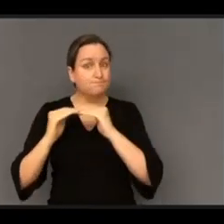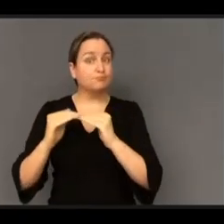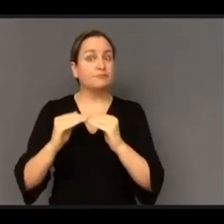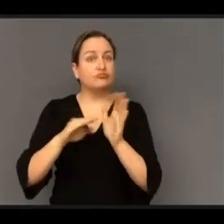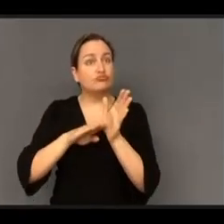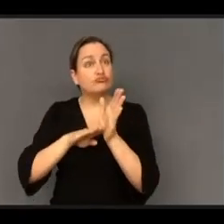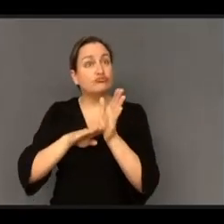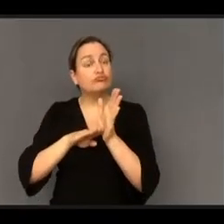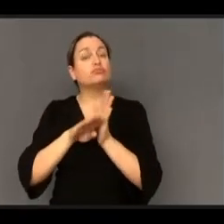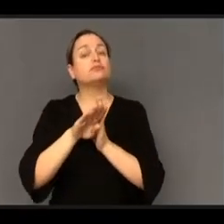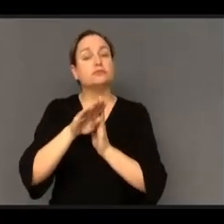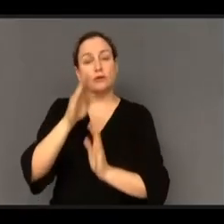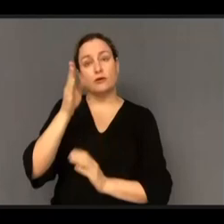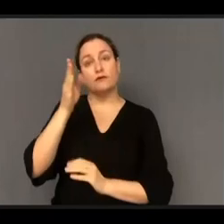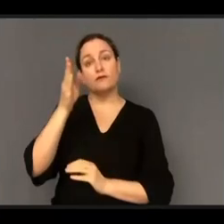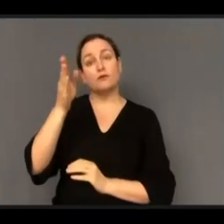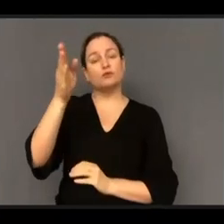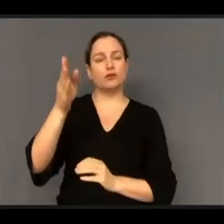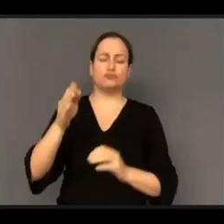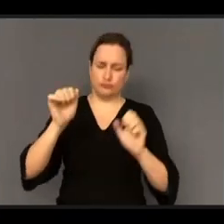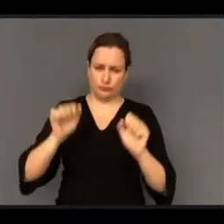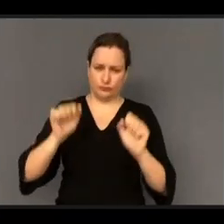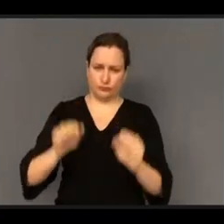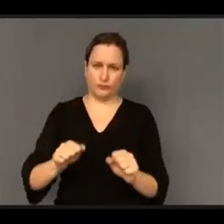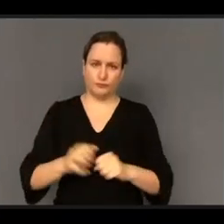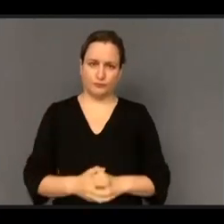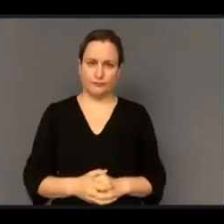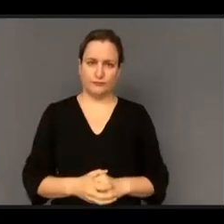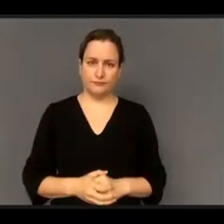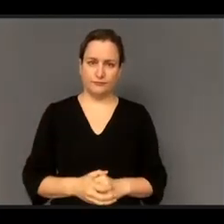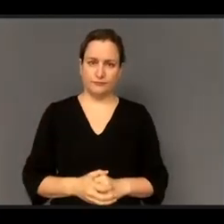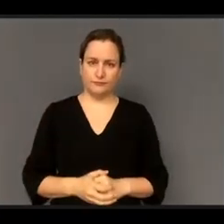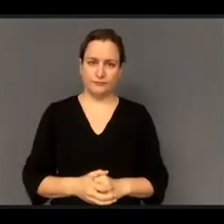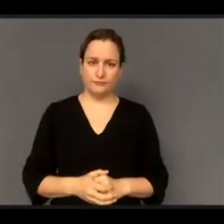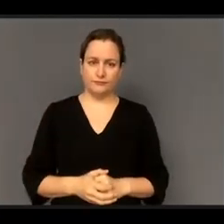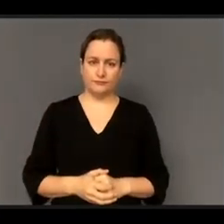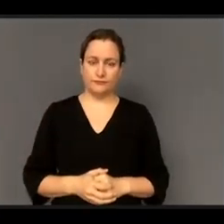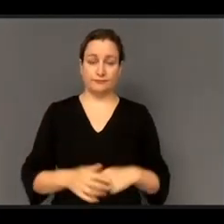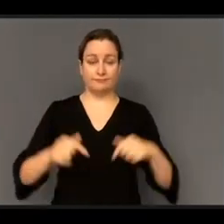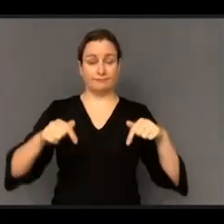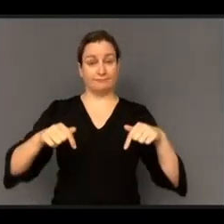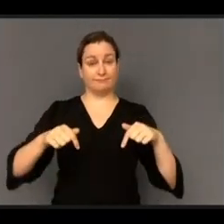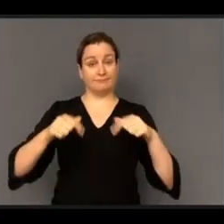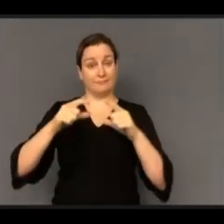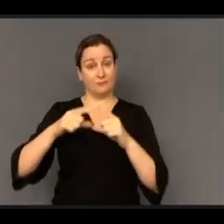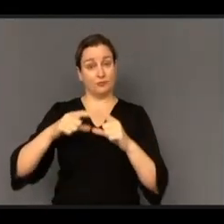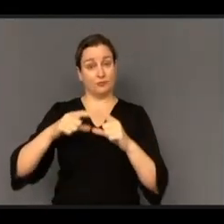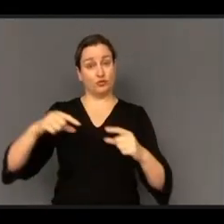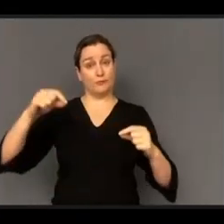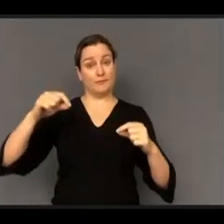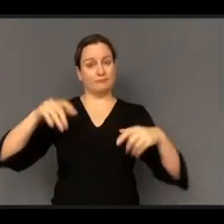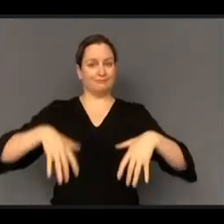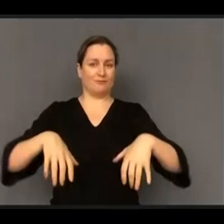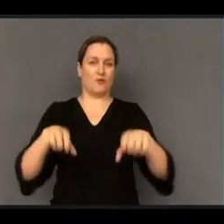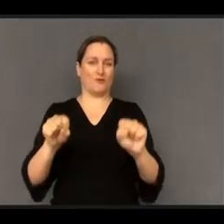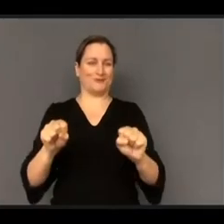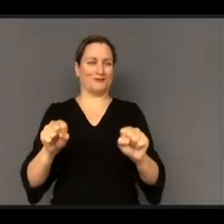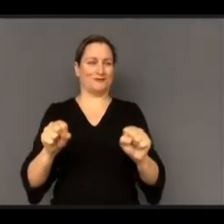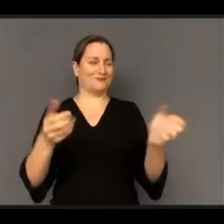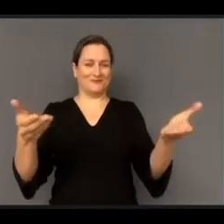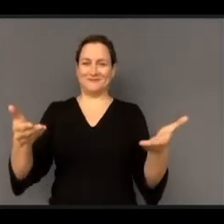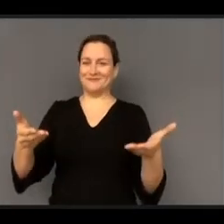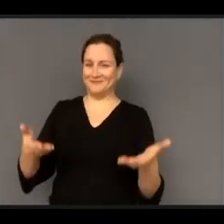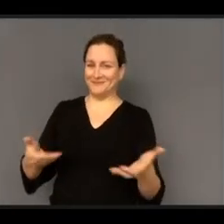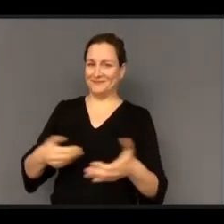日本政府として、ホスト国として、この議論に貢献することが重要な責務